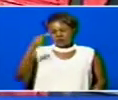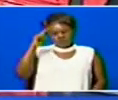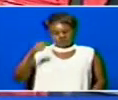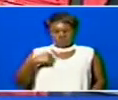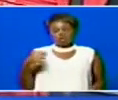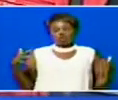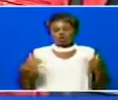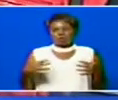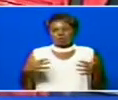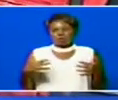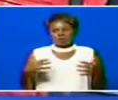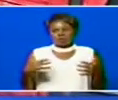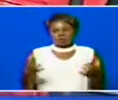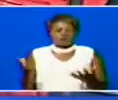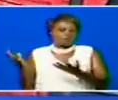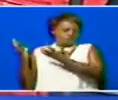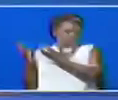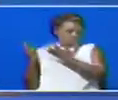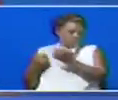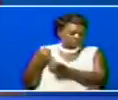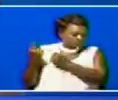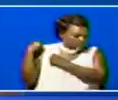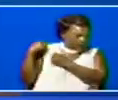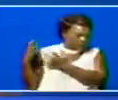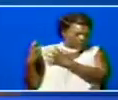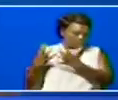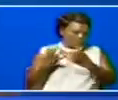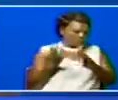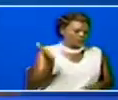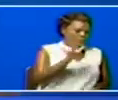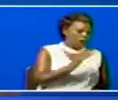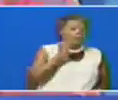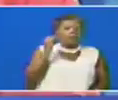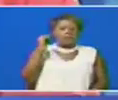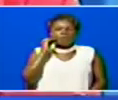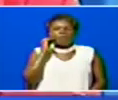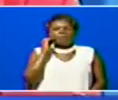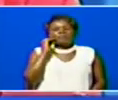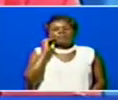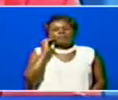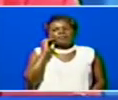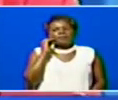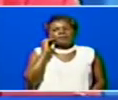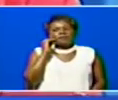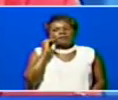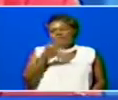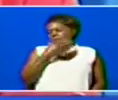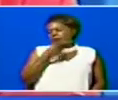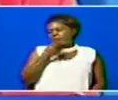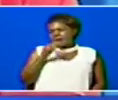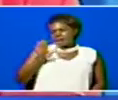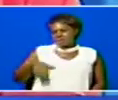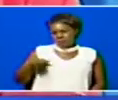Then akanibeba tu kwa mgongo, akanifunga na leso, akanirudisha kwa wazazi. Si babangu na